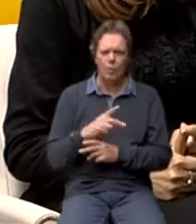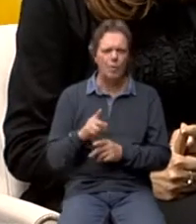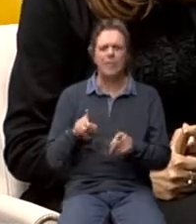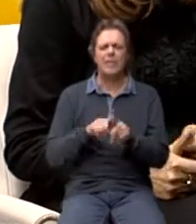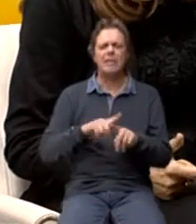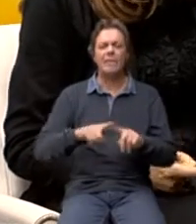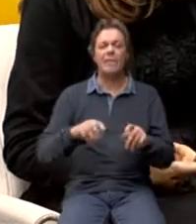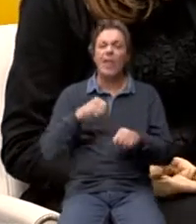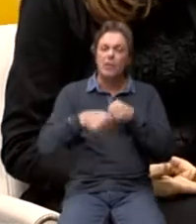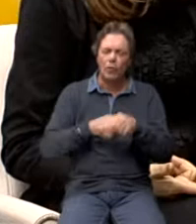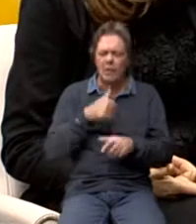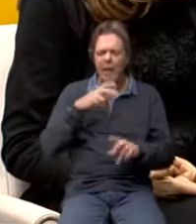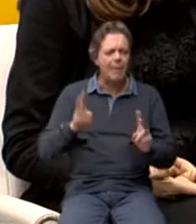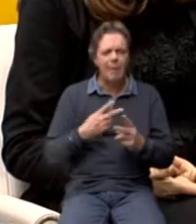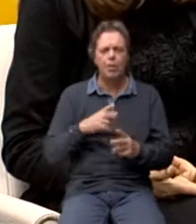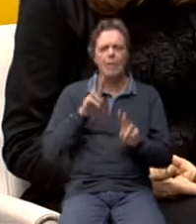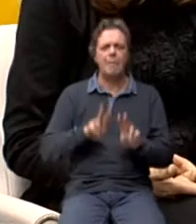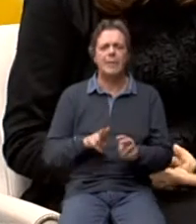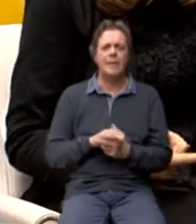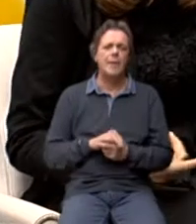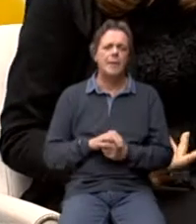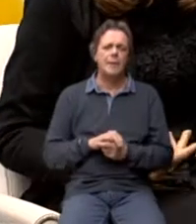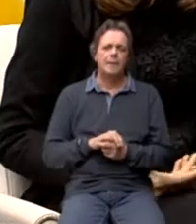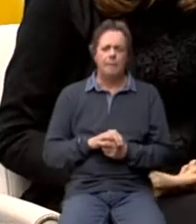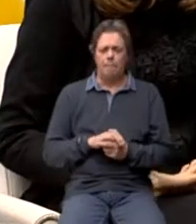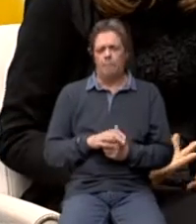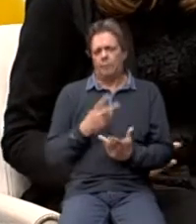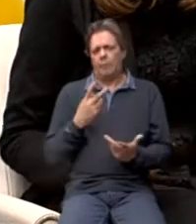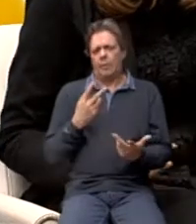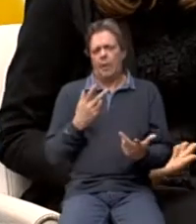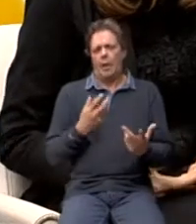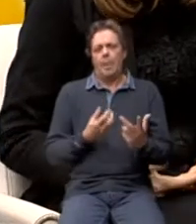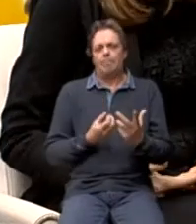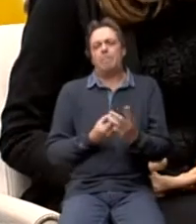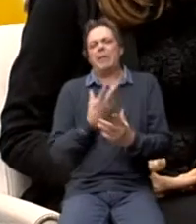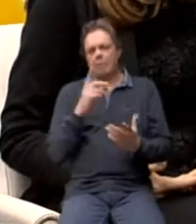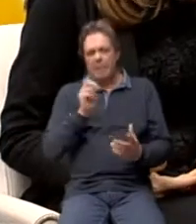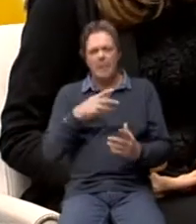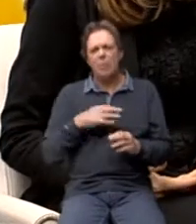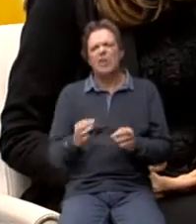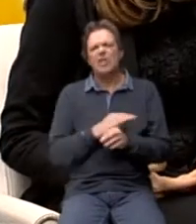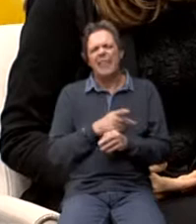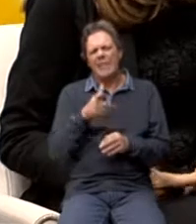vrste životinja i ne možete imati, kaže biljke, nismo baš sretni tom formulacijom, to je teško za